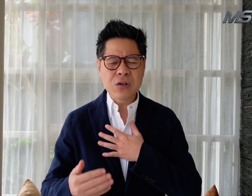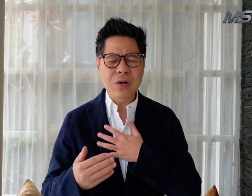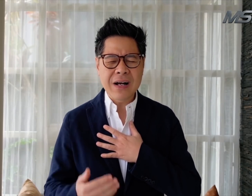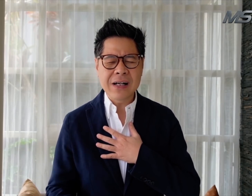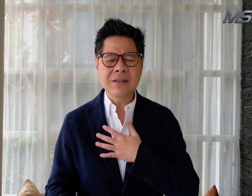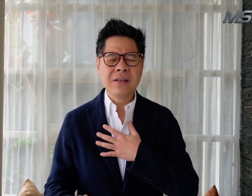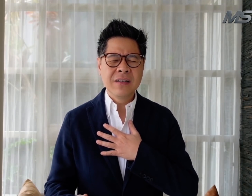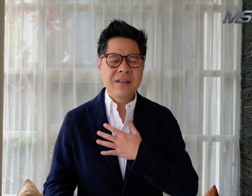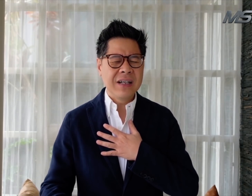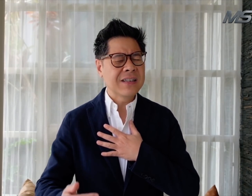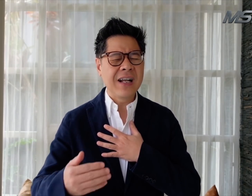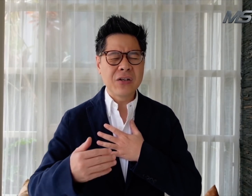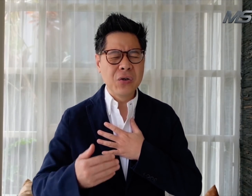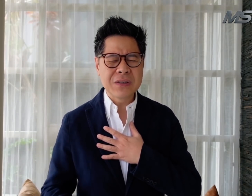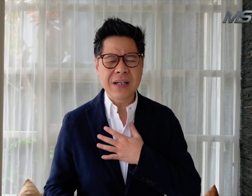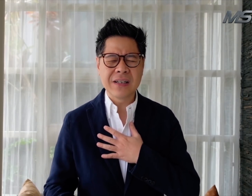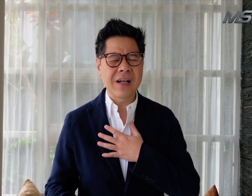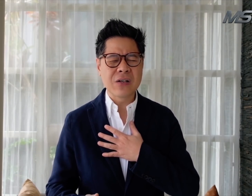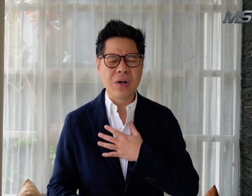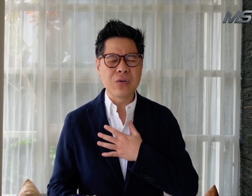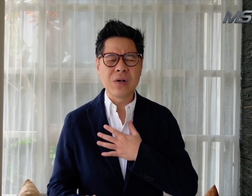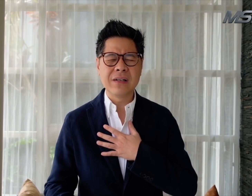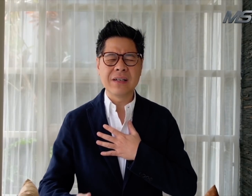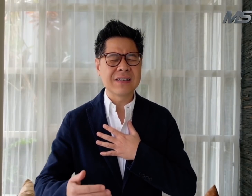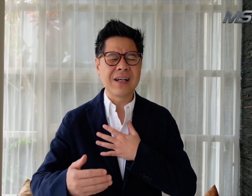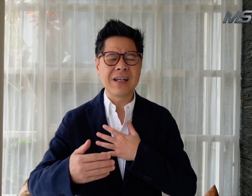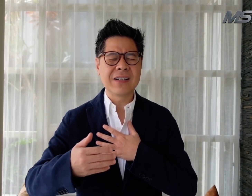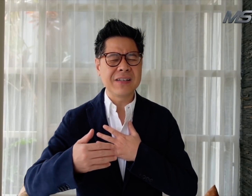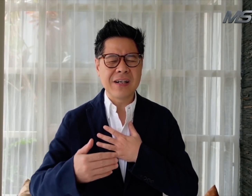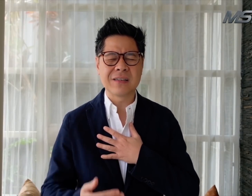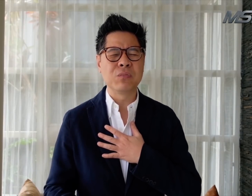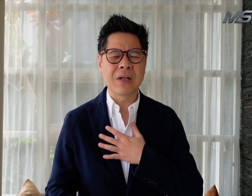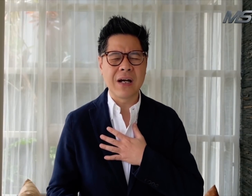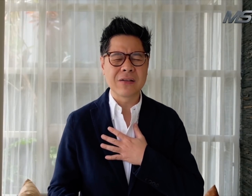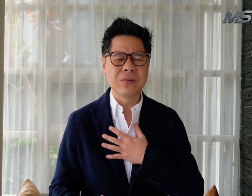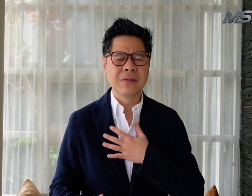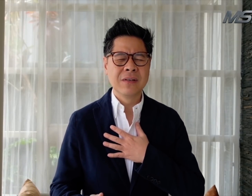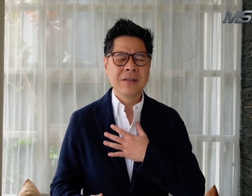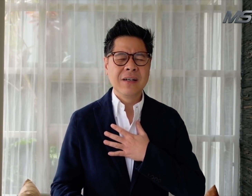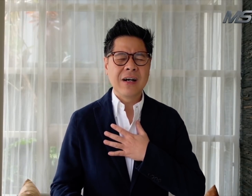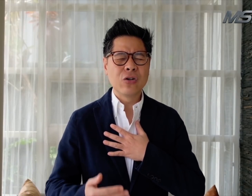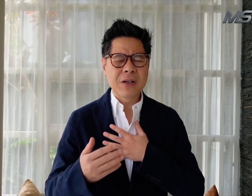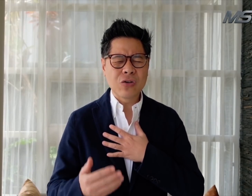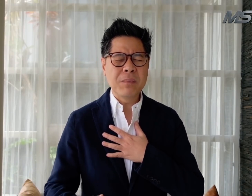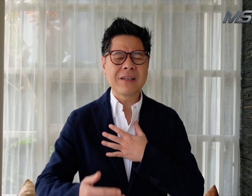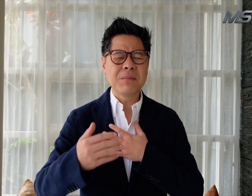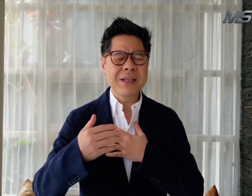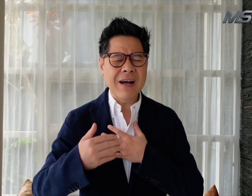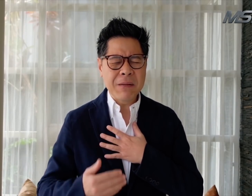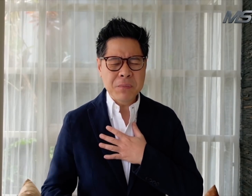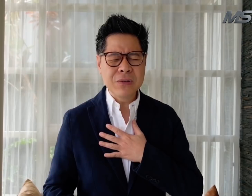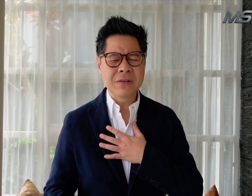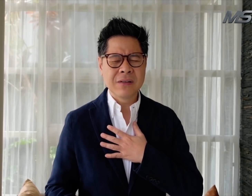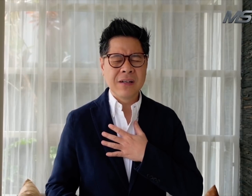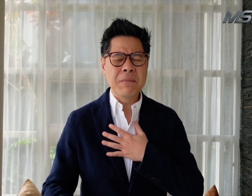dengan kekurangan dan segala dosa yang telah kulakukan dan segala ketidaksempurnaanku. Aku bertobat dan